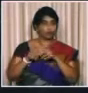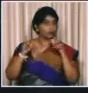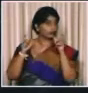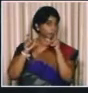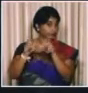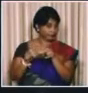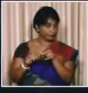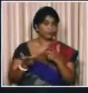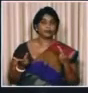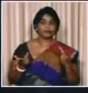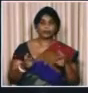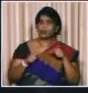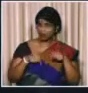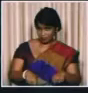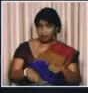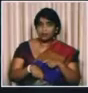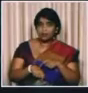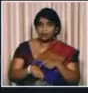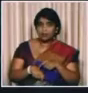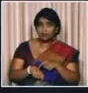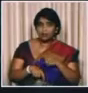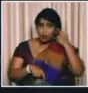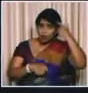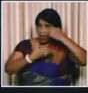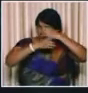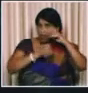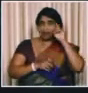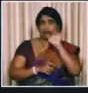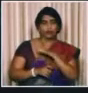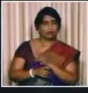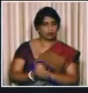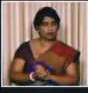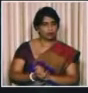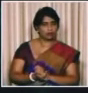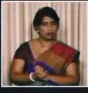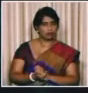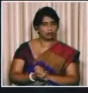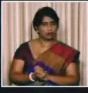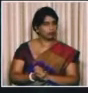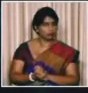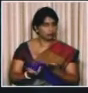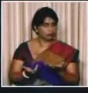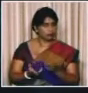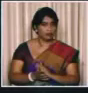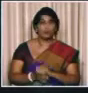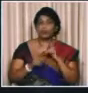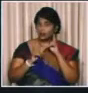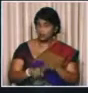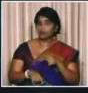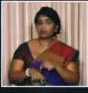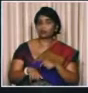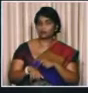කරන්න යෝජනා කිරීම මේ වෙලාව ඔළුව පරීක්ෂා කරන්න ඕන ගරු මන්ත්‍රීතුමනි. හරිද? එනිසා